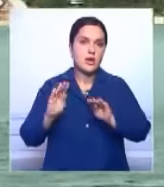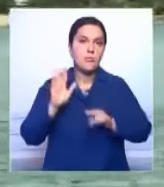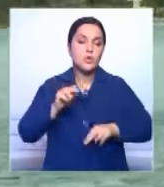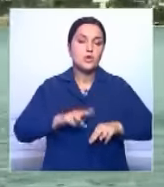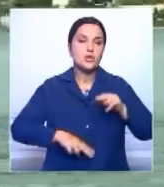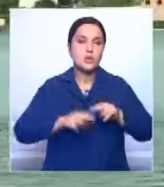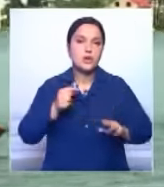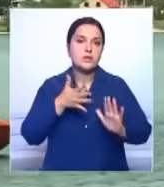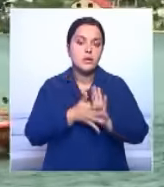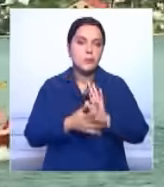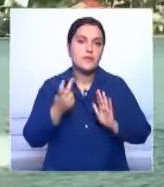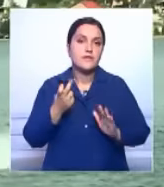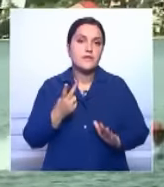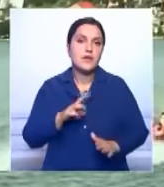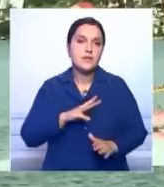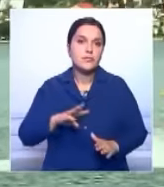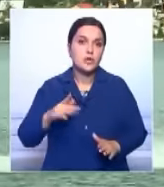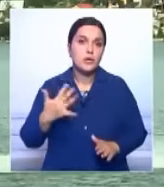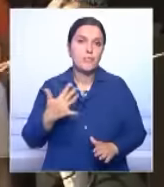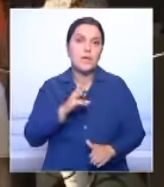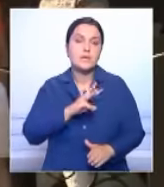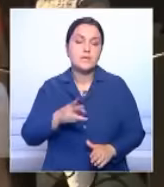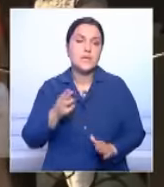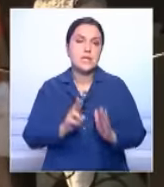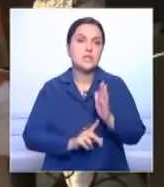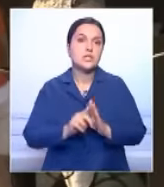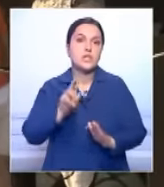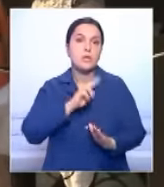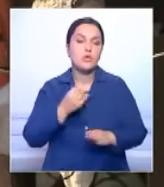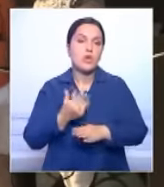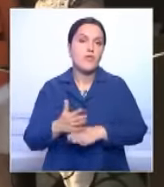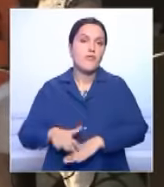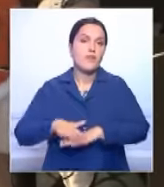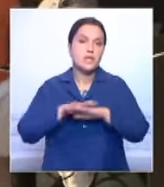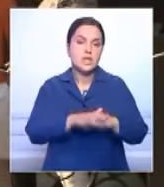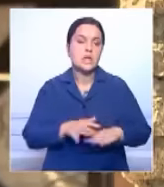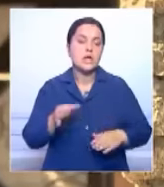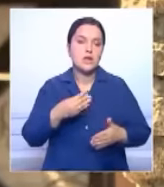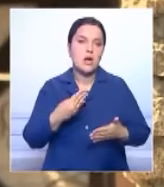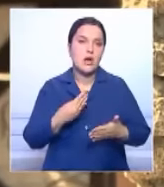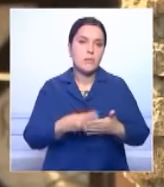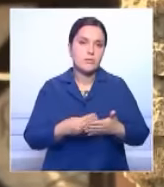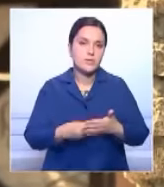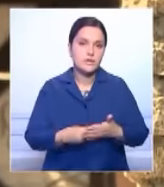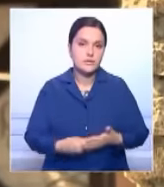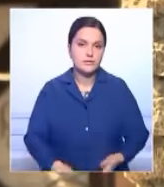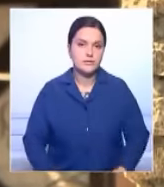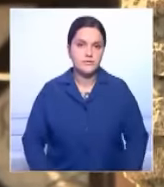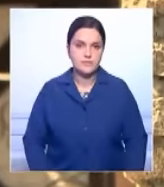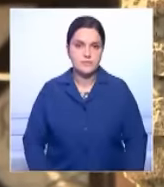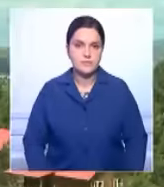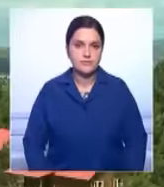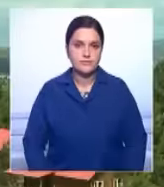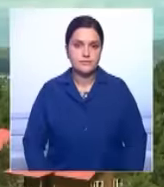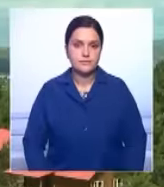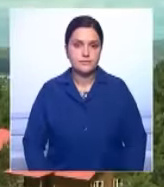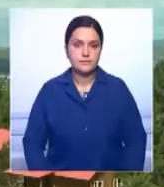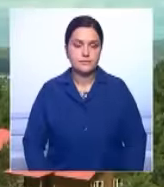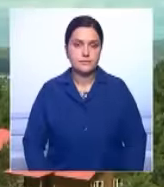реализацию проекта потребуется 220 миллионов тенге, 50 миллионов для начала работы уже выделили из областного бюджета.